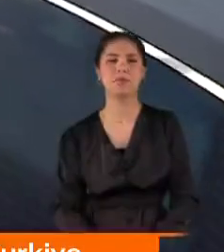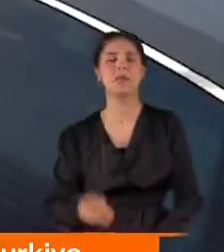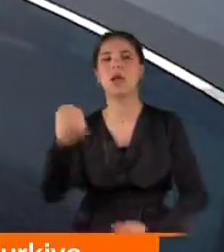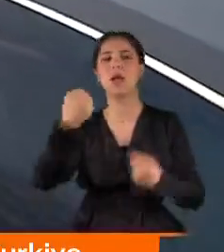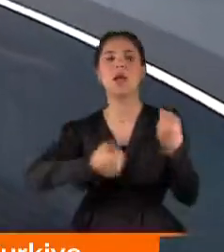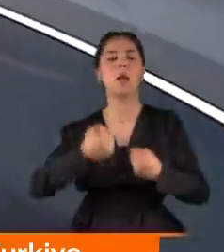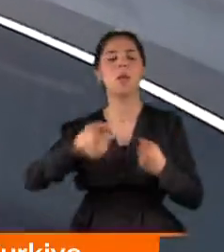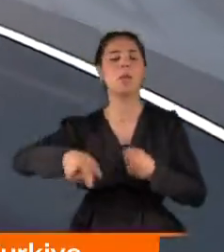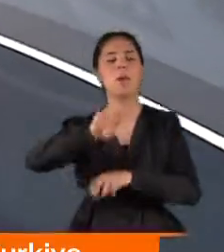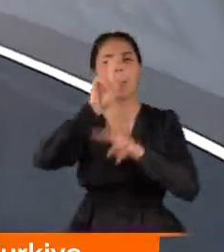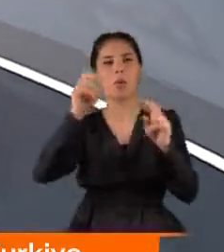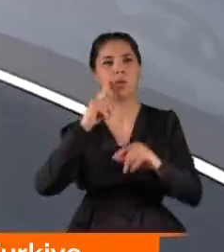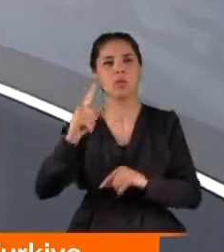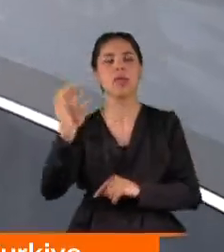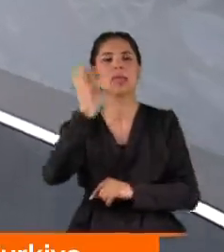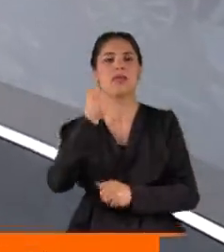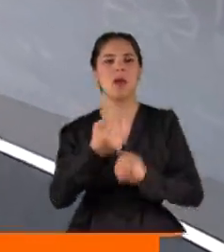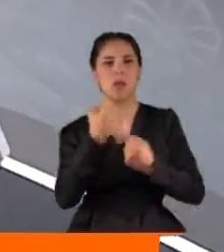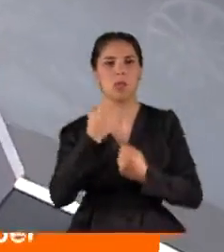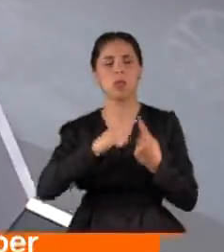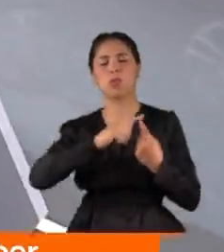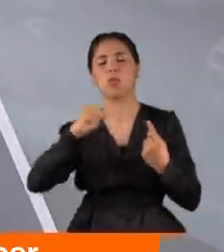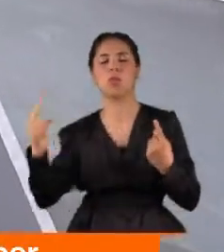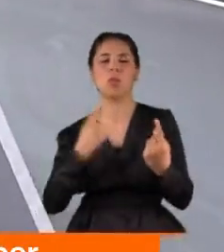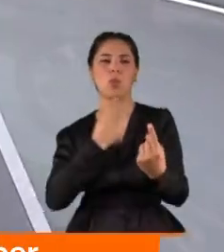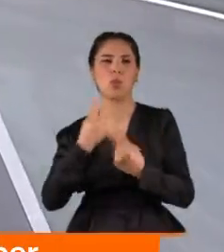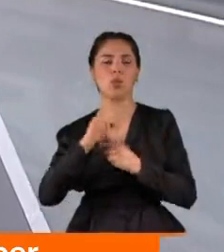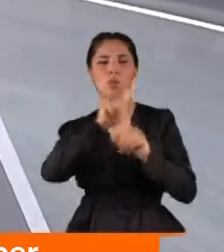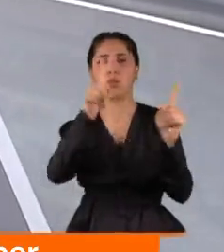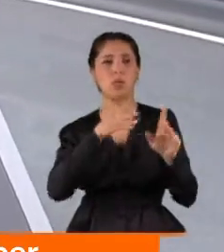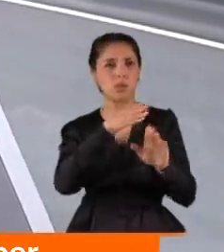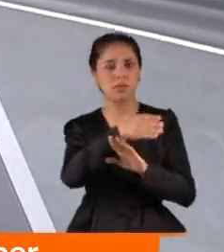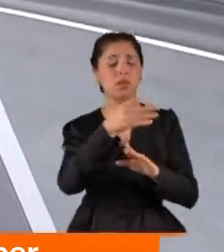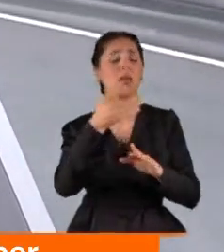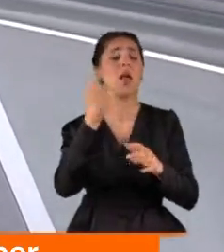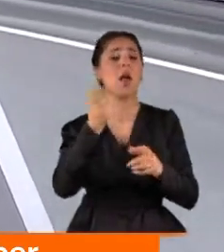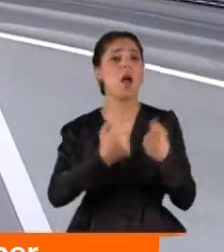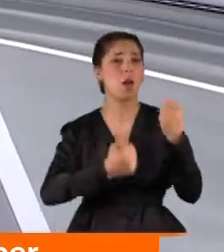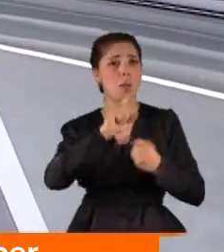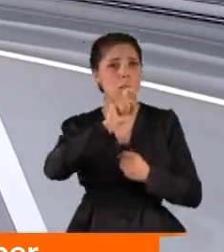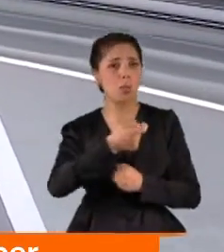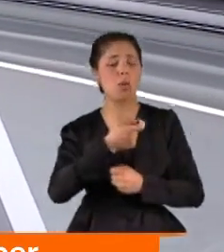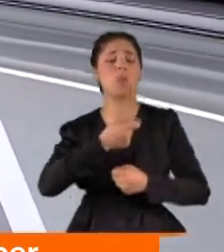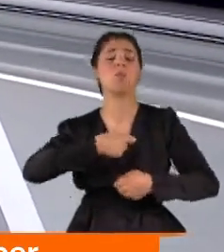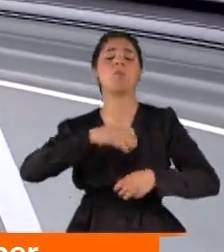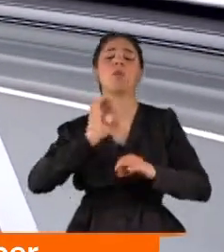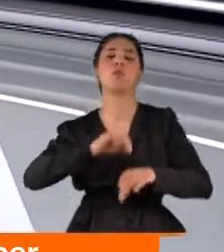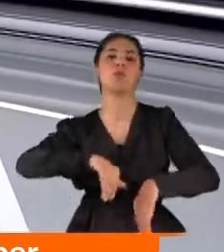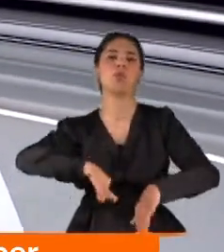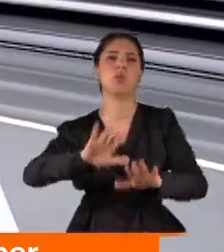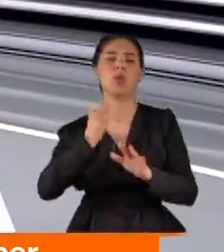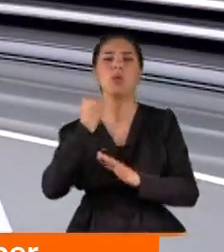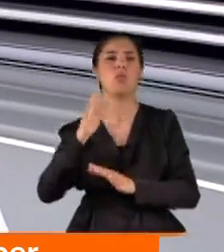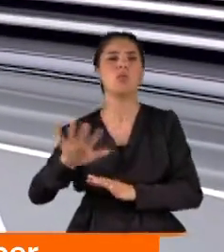Otomotiv sektörüyle devam edeceğiz. Konu sıfır araçlar. Uzun süredir gündemde. Bayiye gidip istediğiniz aracı bulabilmeniz çok mümkün değil. Çünkü